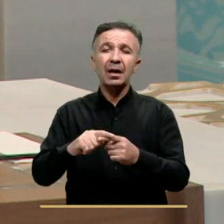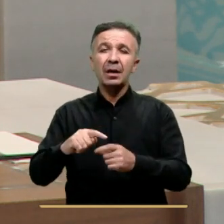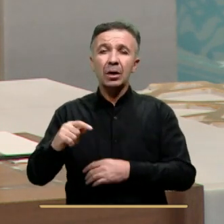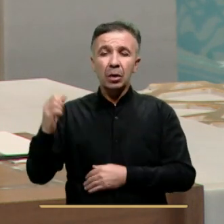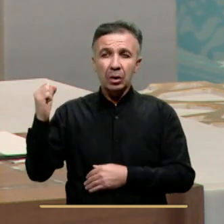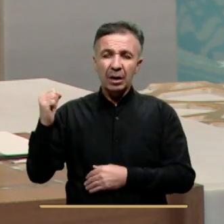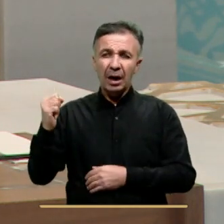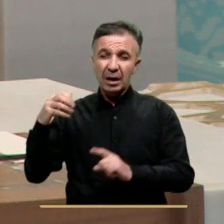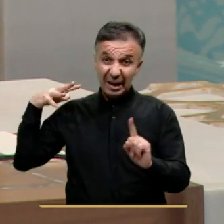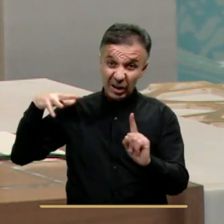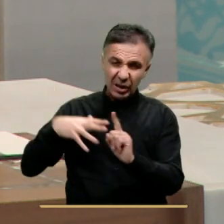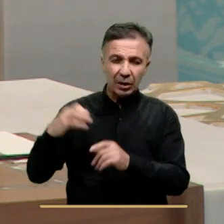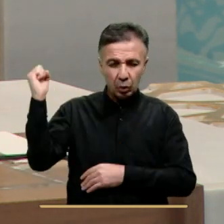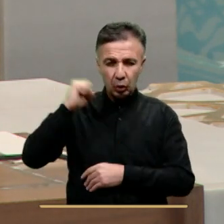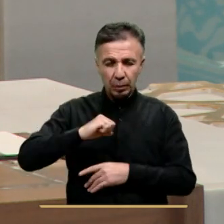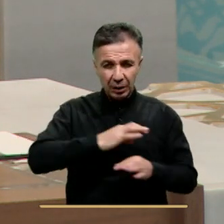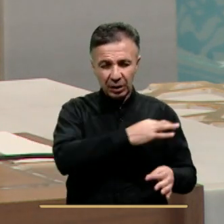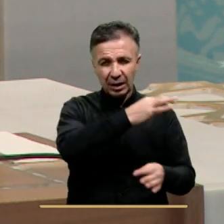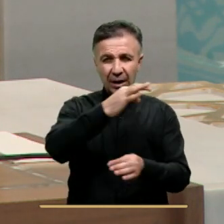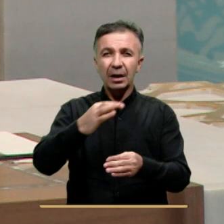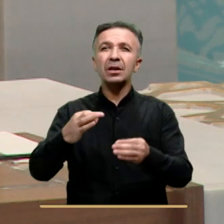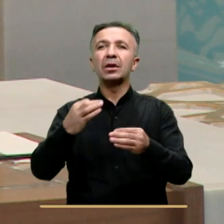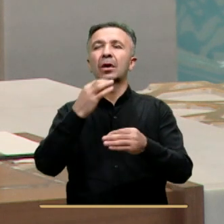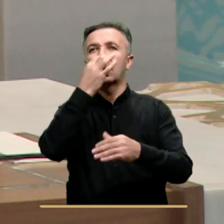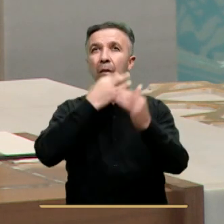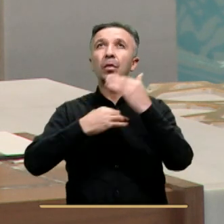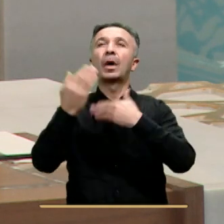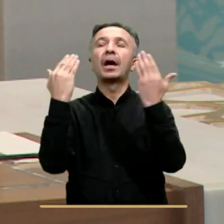karşı münacat bulunuyoruz Ya